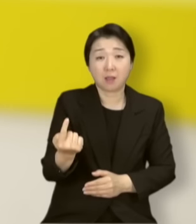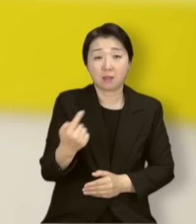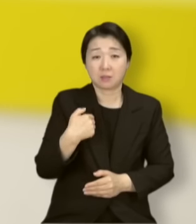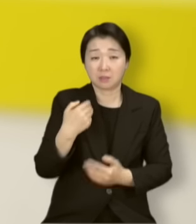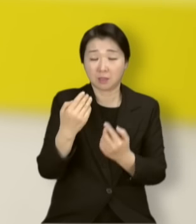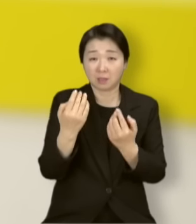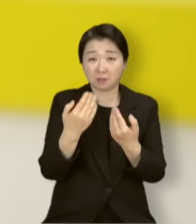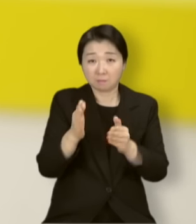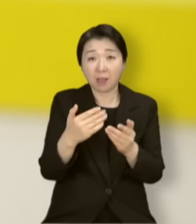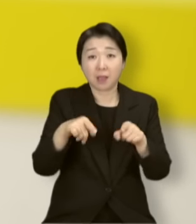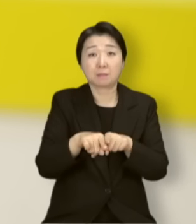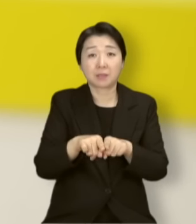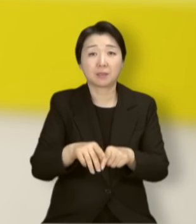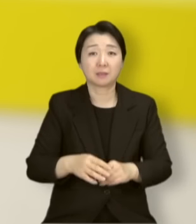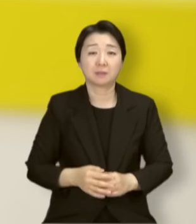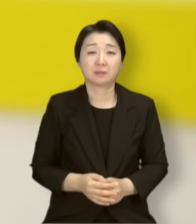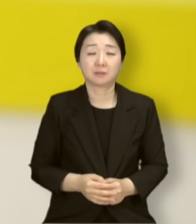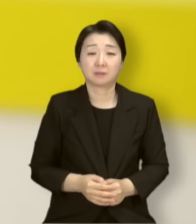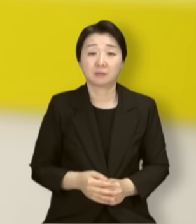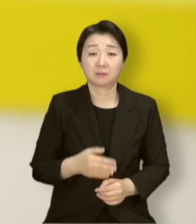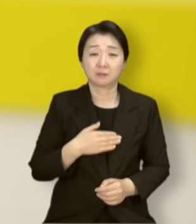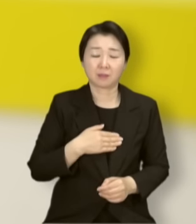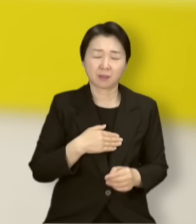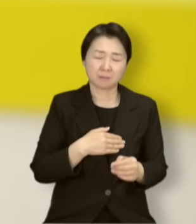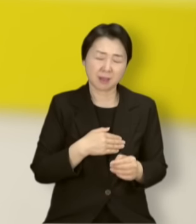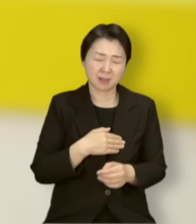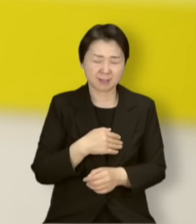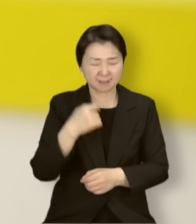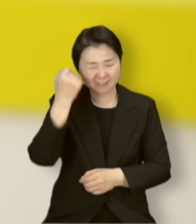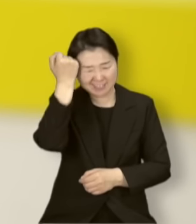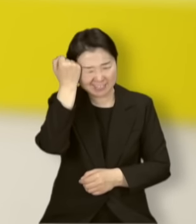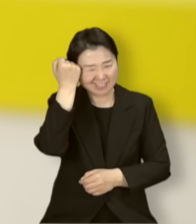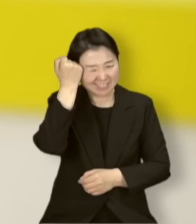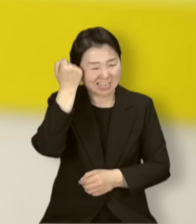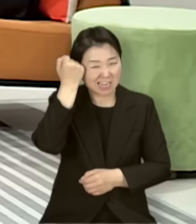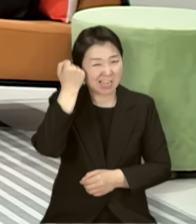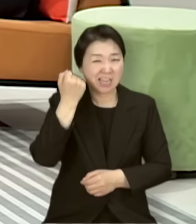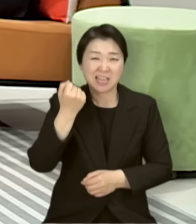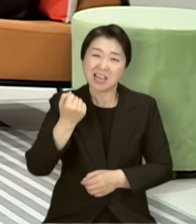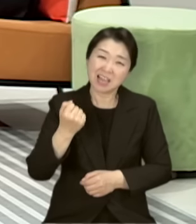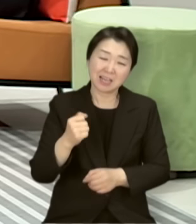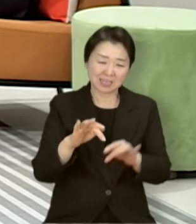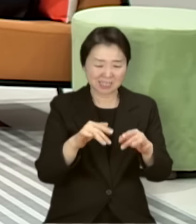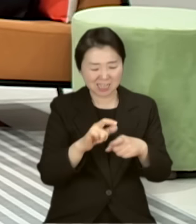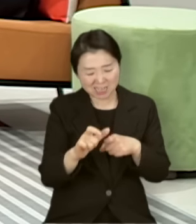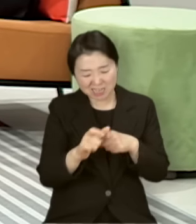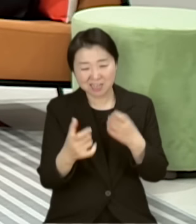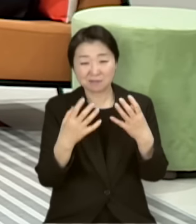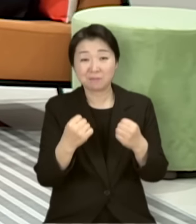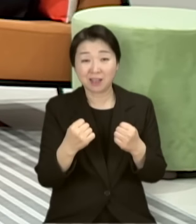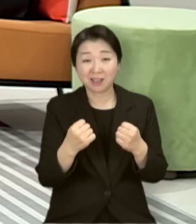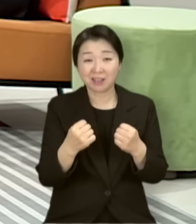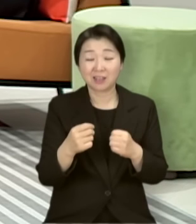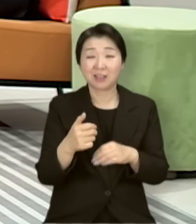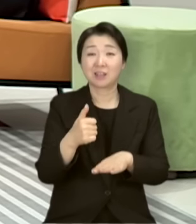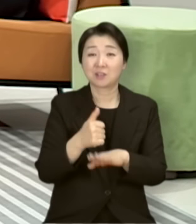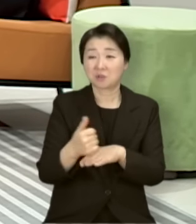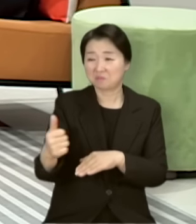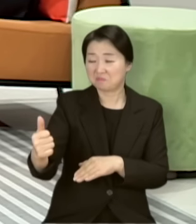예. 제 방에 같이 있었어요. 네. 근데 제가 막 끙끙대니까 그 양반이 제 논문을